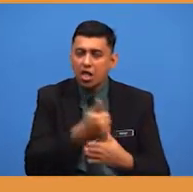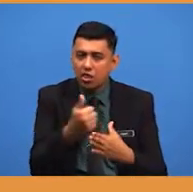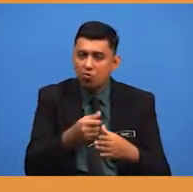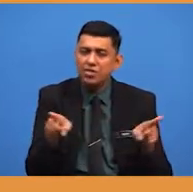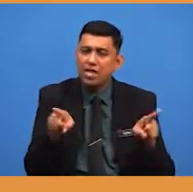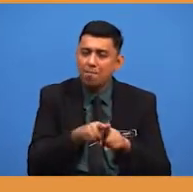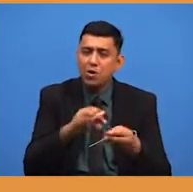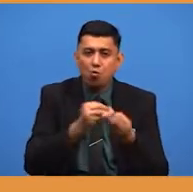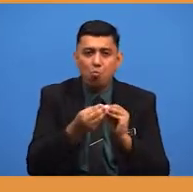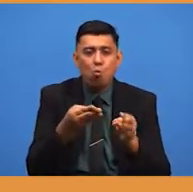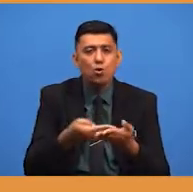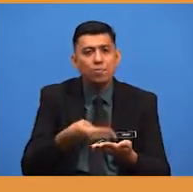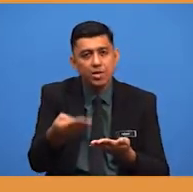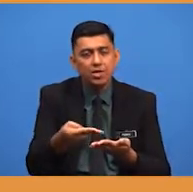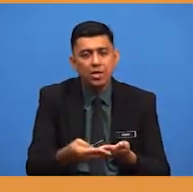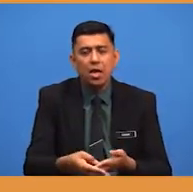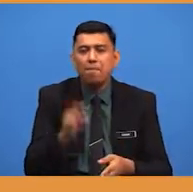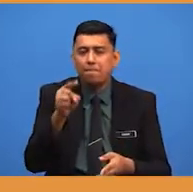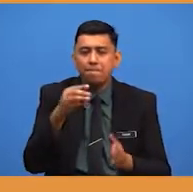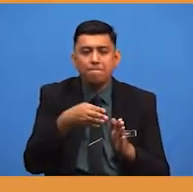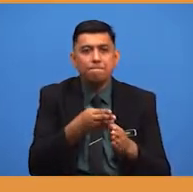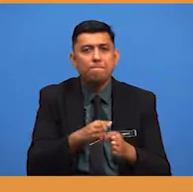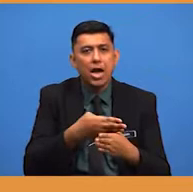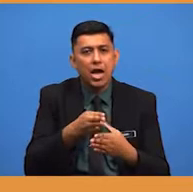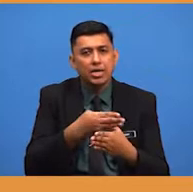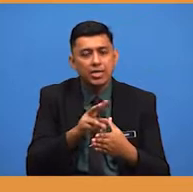diberi. Merupakan bahagian syarat.